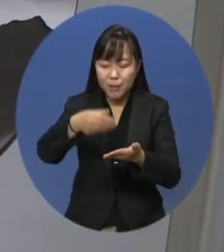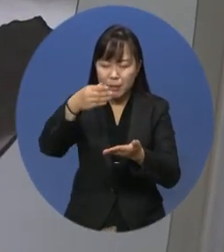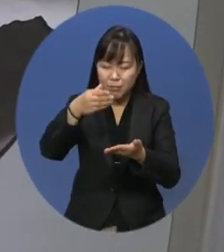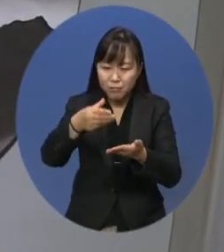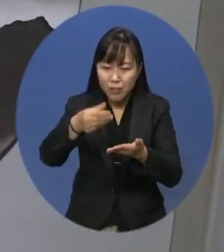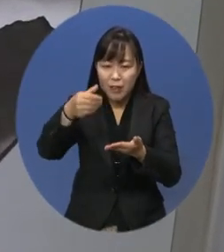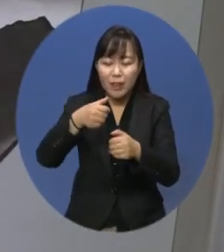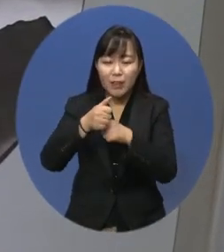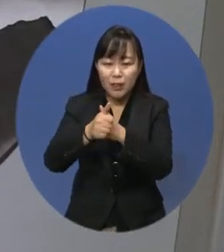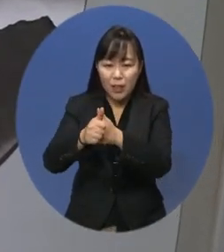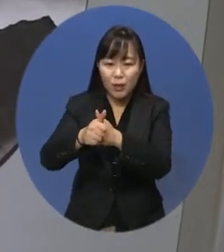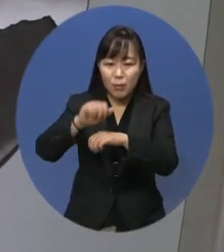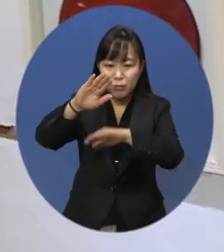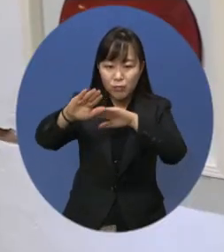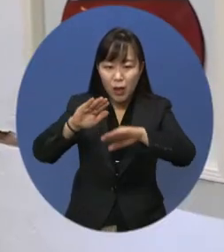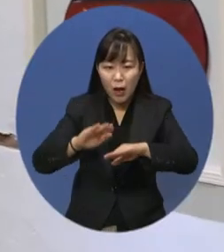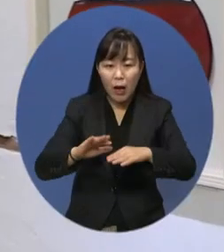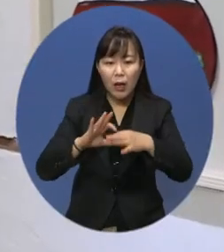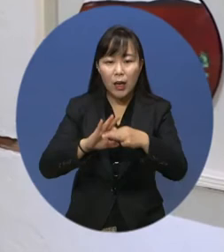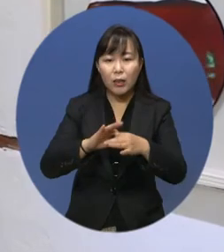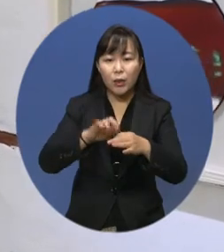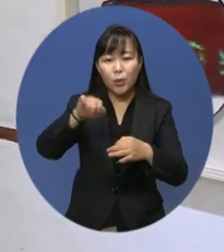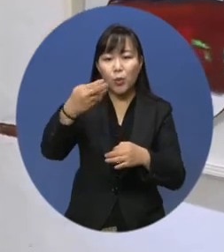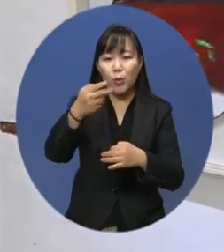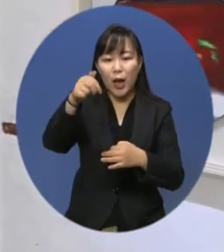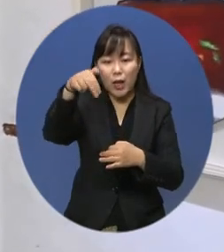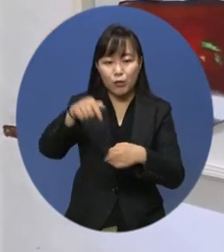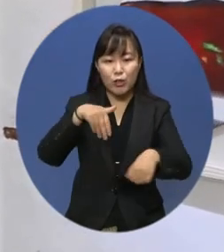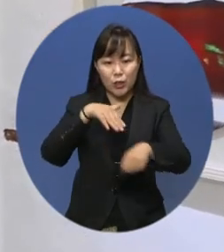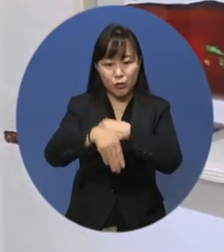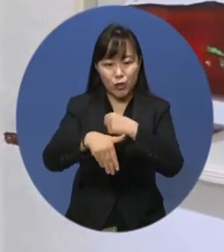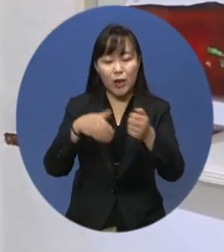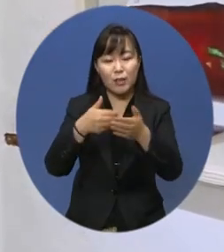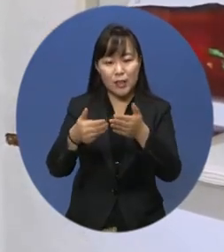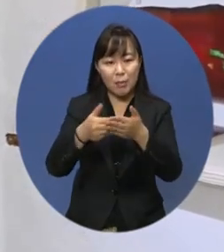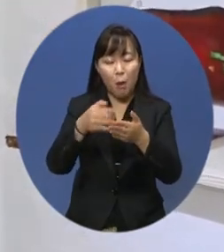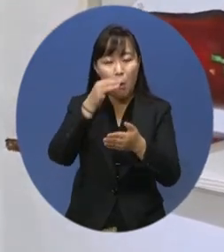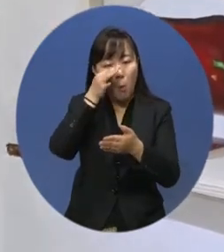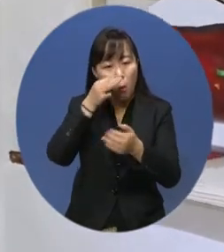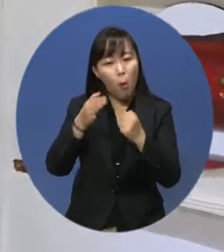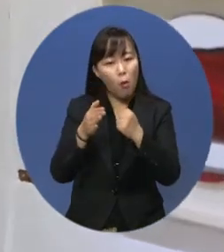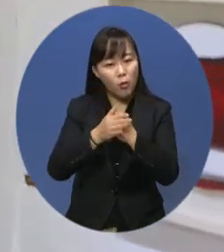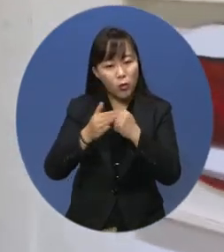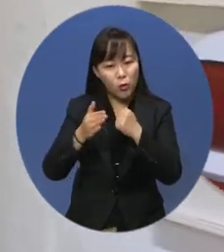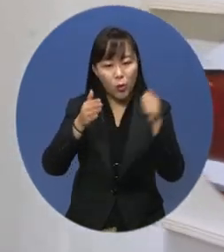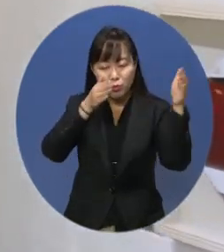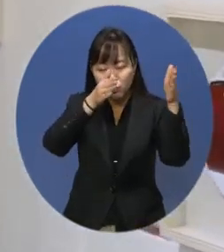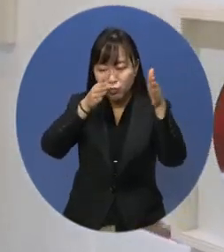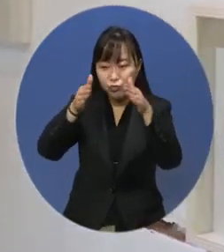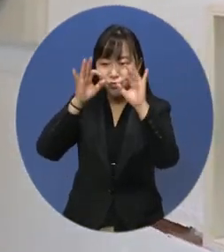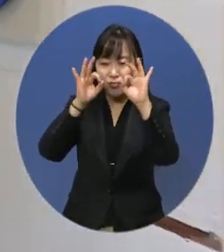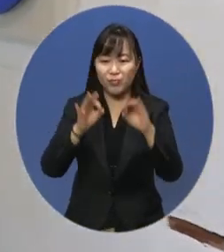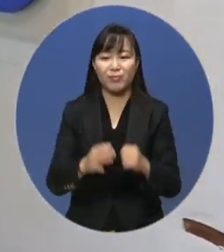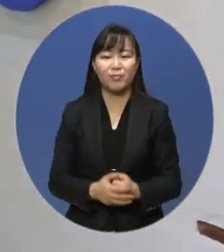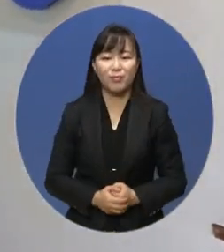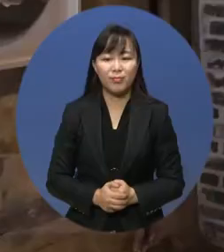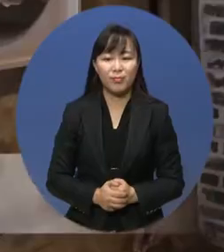후 붙여 표현해낸 콜라주한 작품들을 새롭게 선보여 관람객들의 시선을 끌고